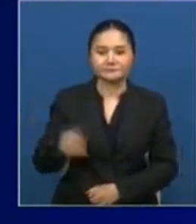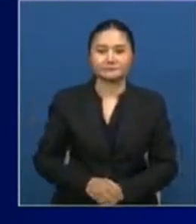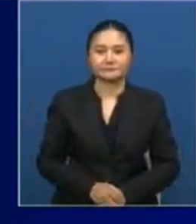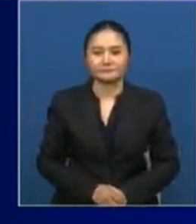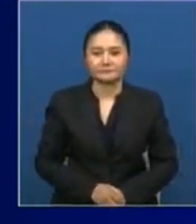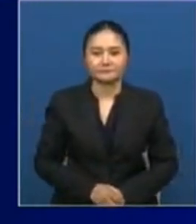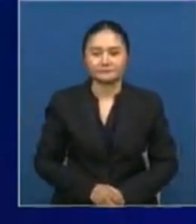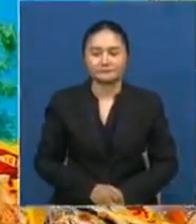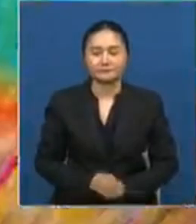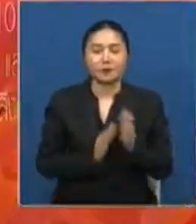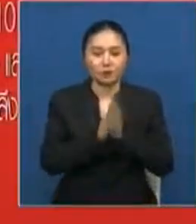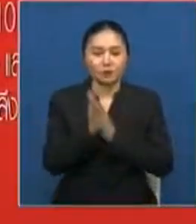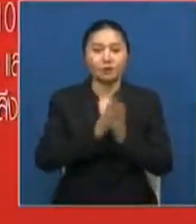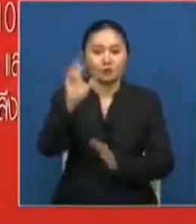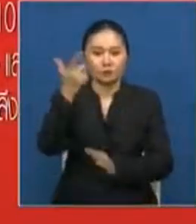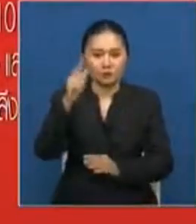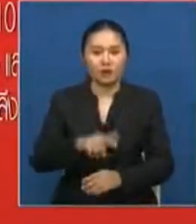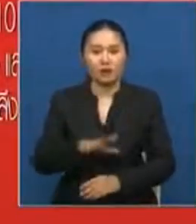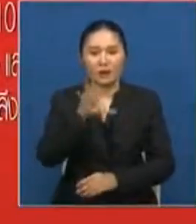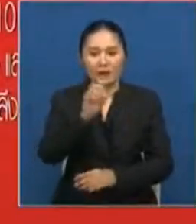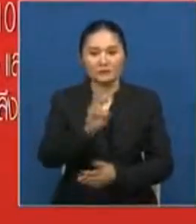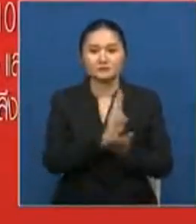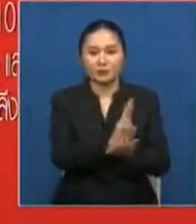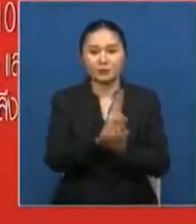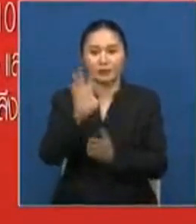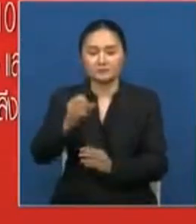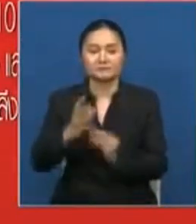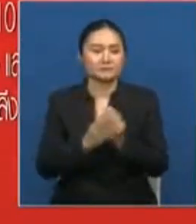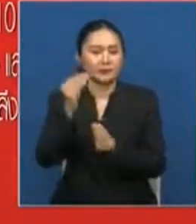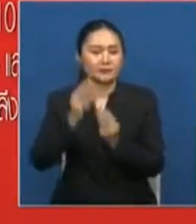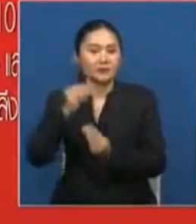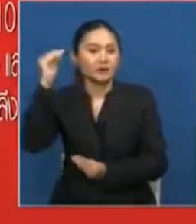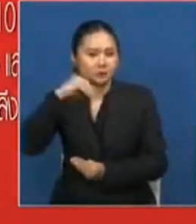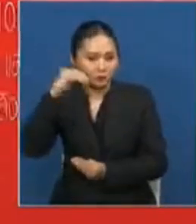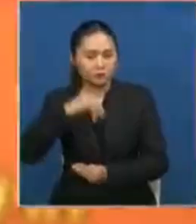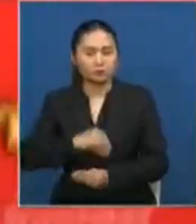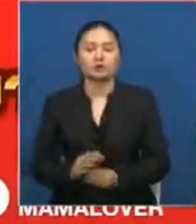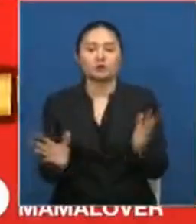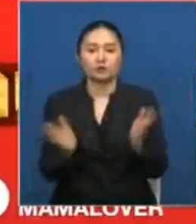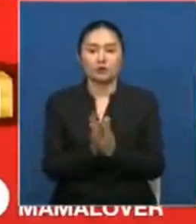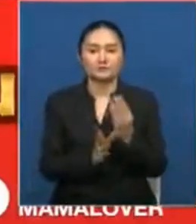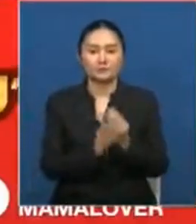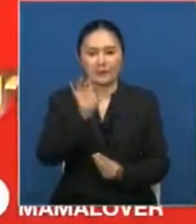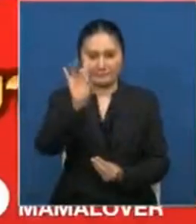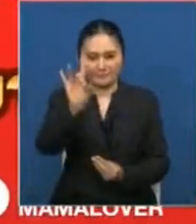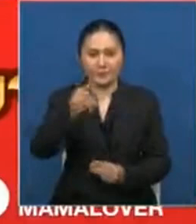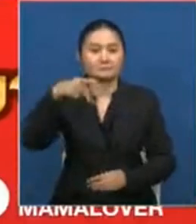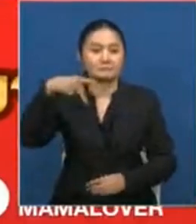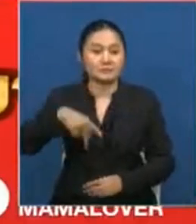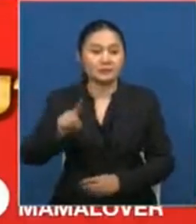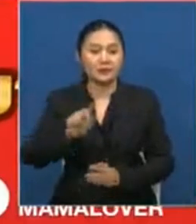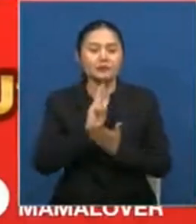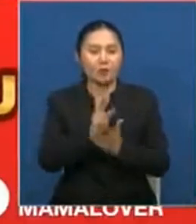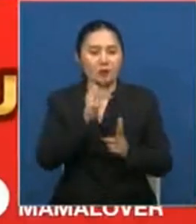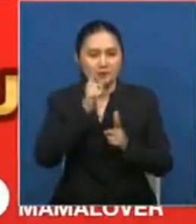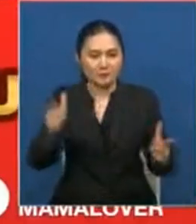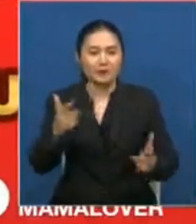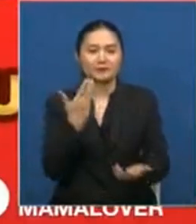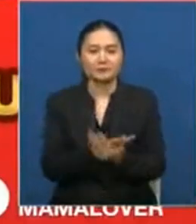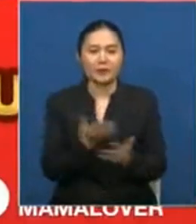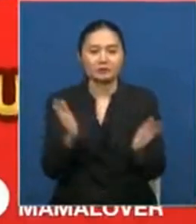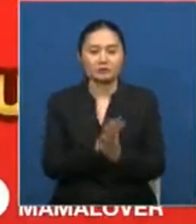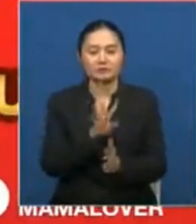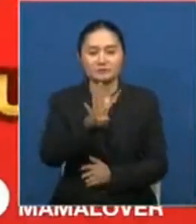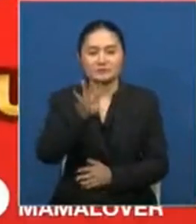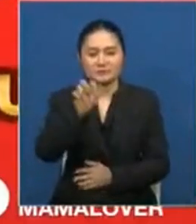ค่ะ ลุ้นทองคำ50รางวัลนะครับทุกสัปดาห์เลยตลอด8สัปดาห์ และพิเศษสุดรางวัลใหญ่มูลค่ากว่า